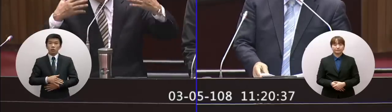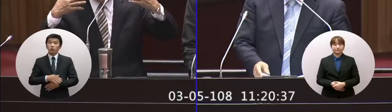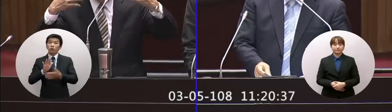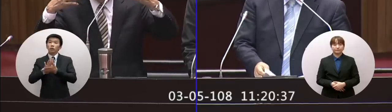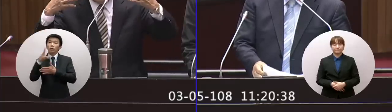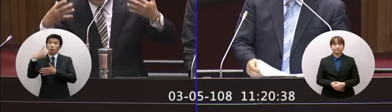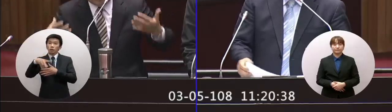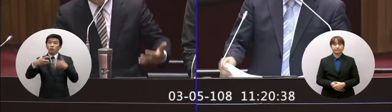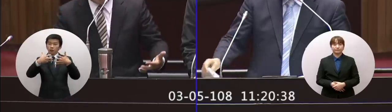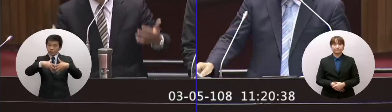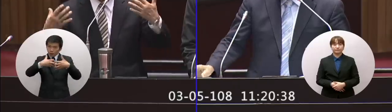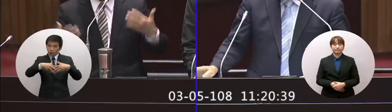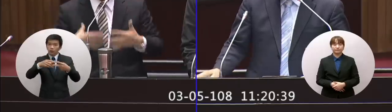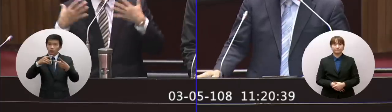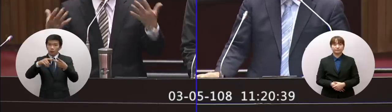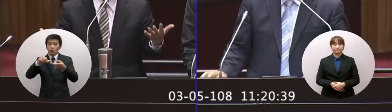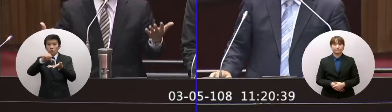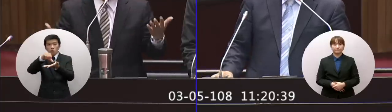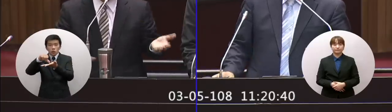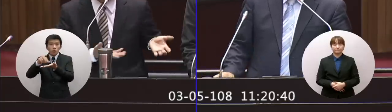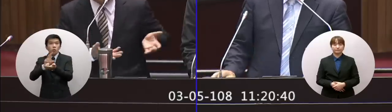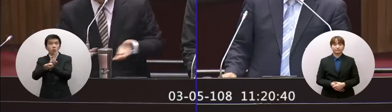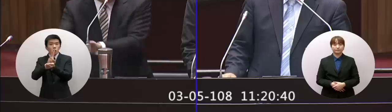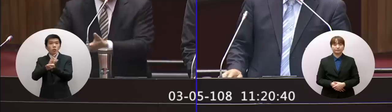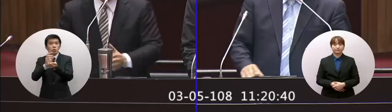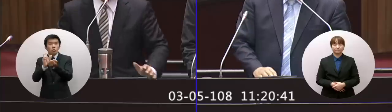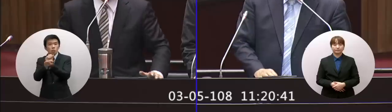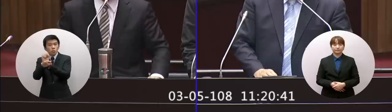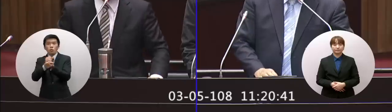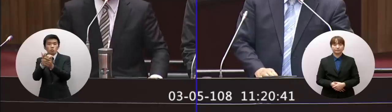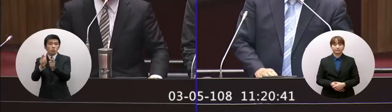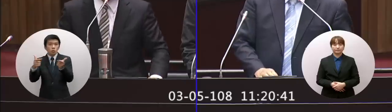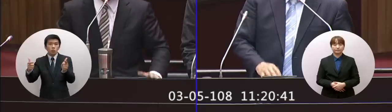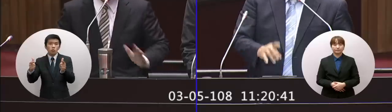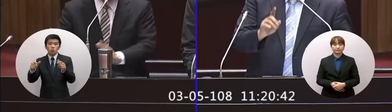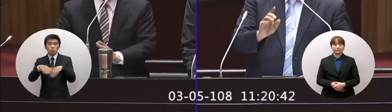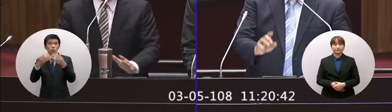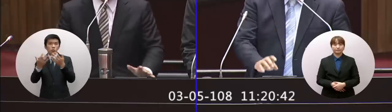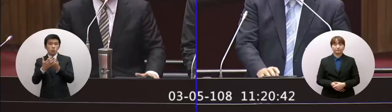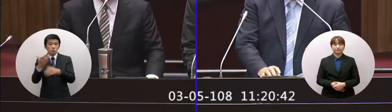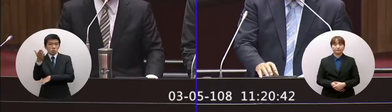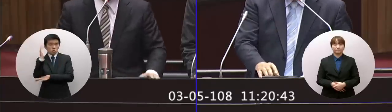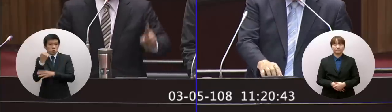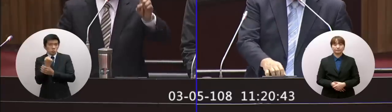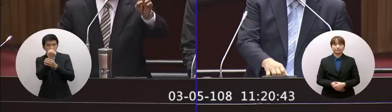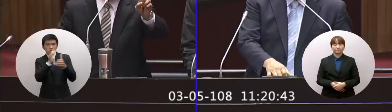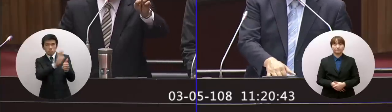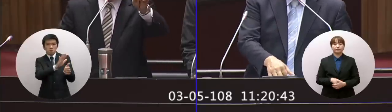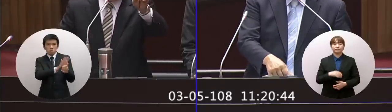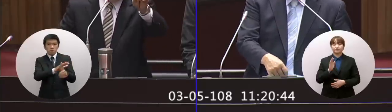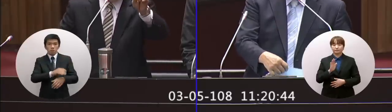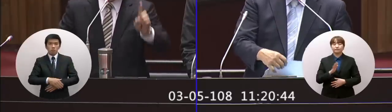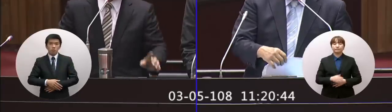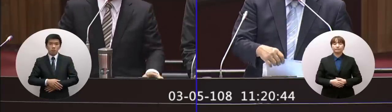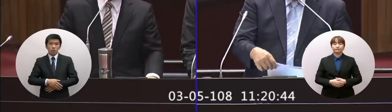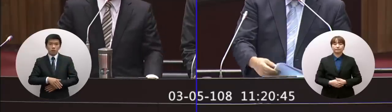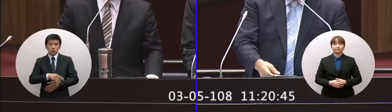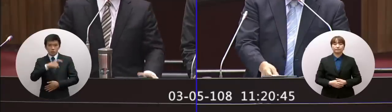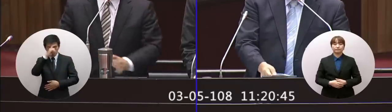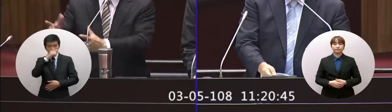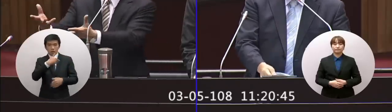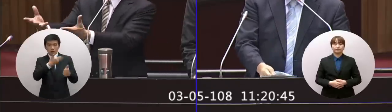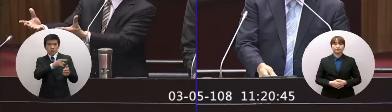机器连苗木什么通通是我们这样政府给他支持，这才能达到能